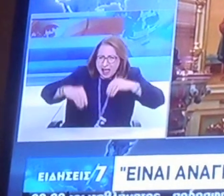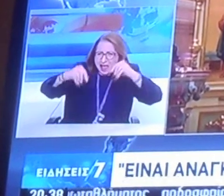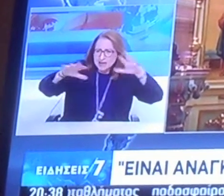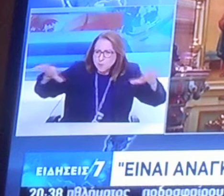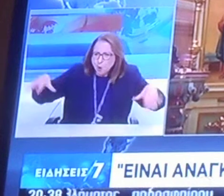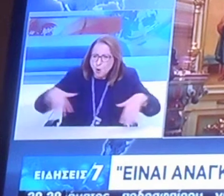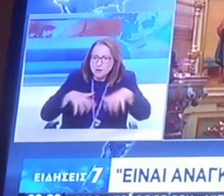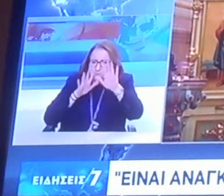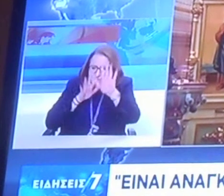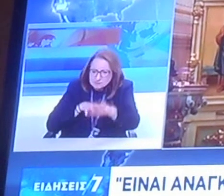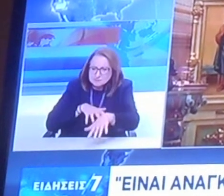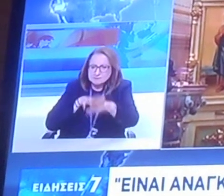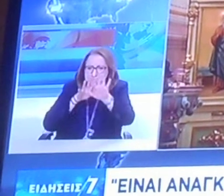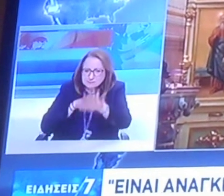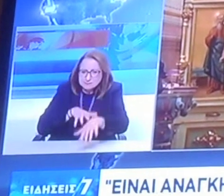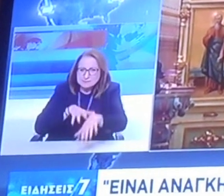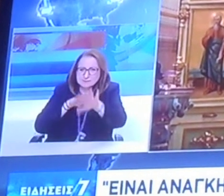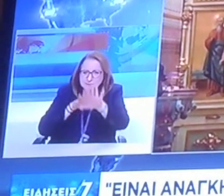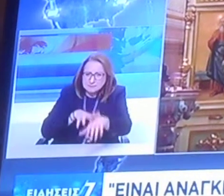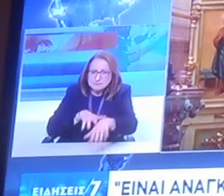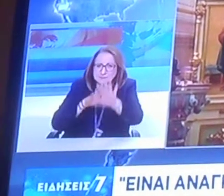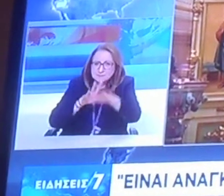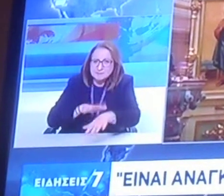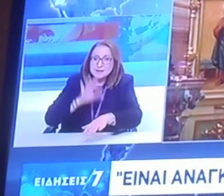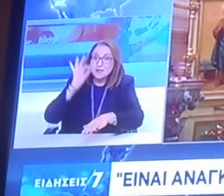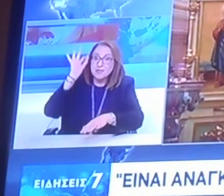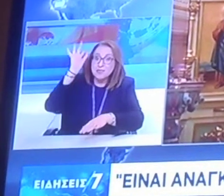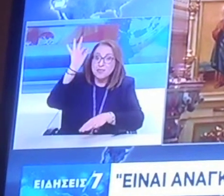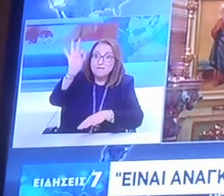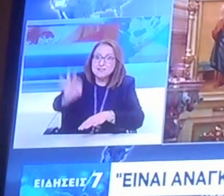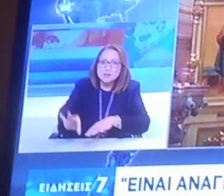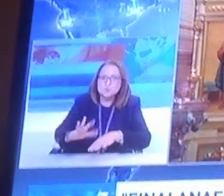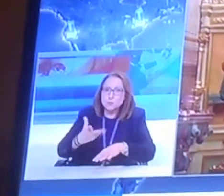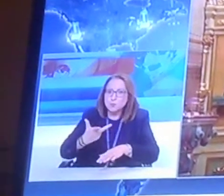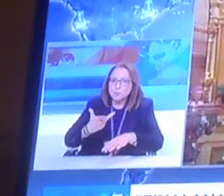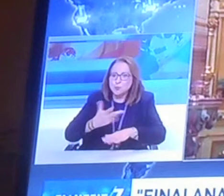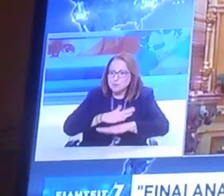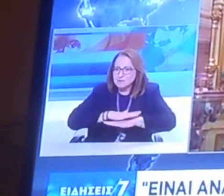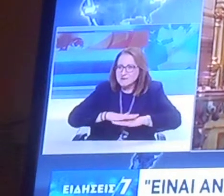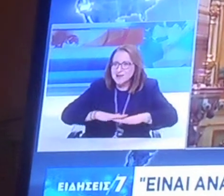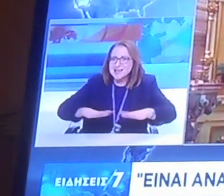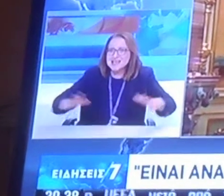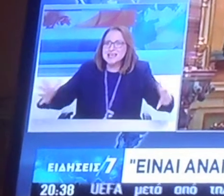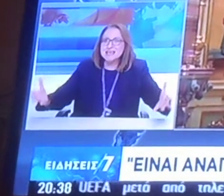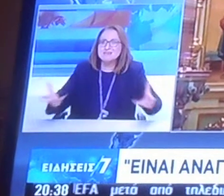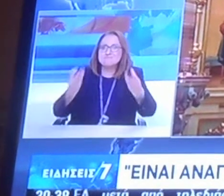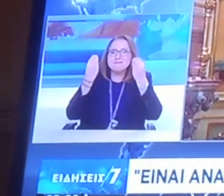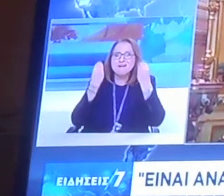Επαγγελίας, όταν η επιστήμη με τη χάρη του Θεού κερδίσει τη μάχη με τον